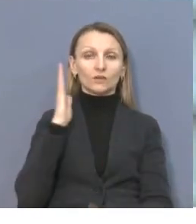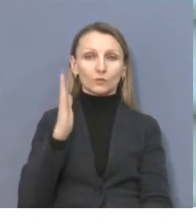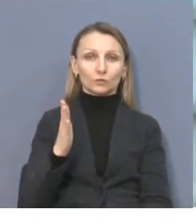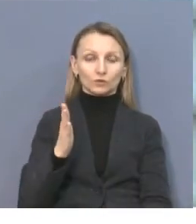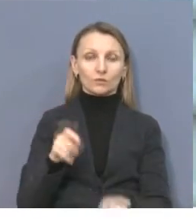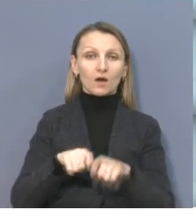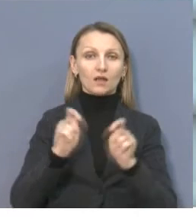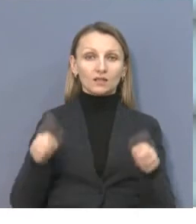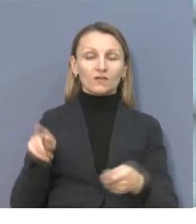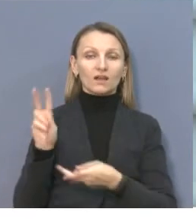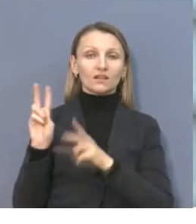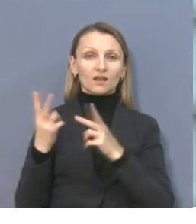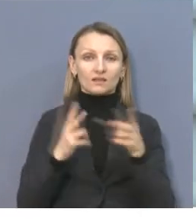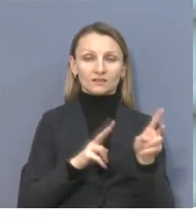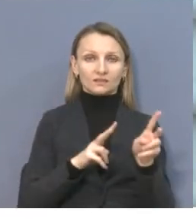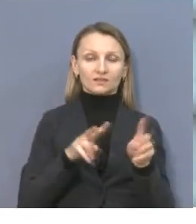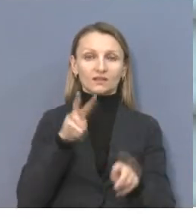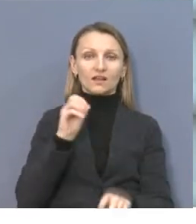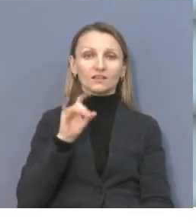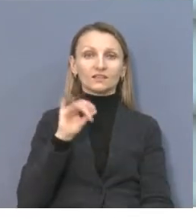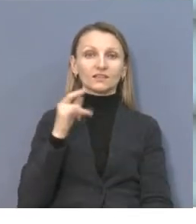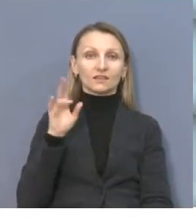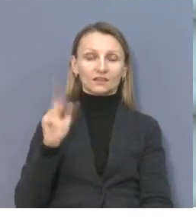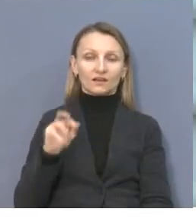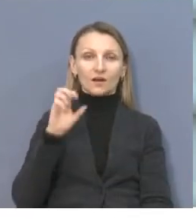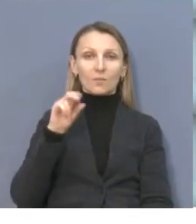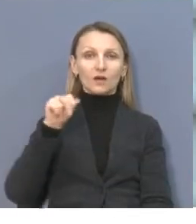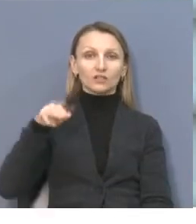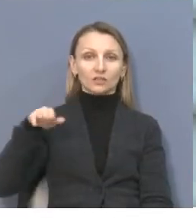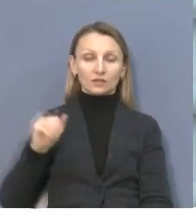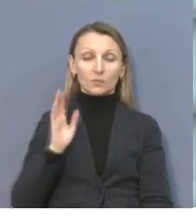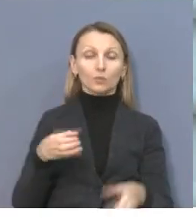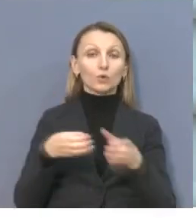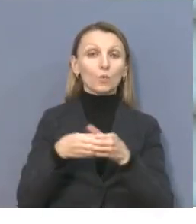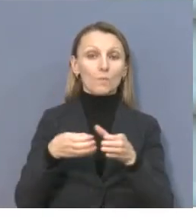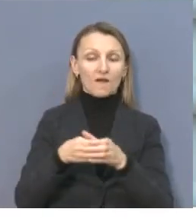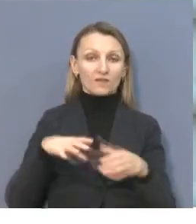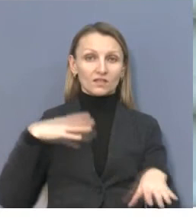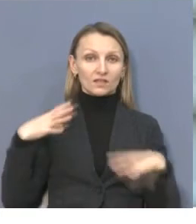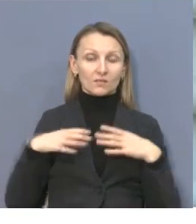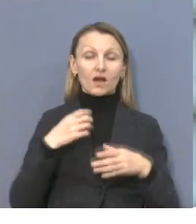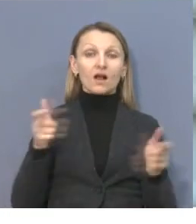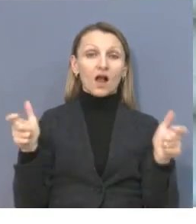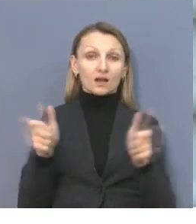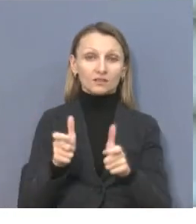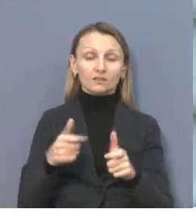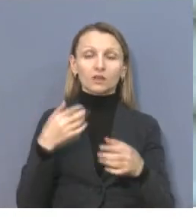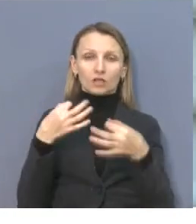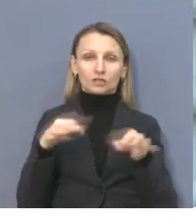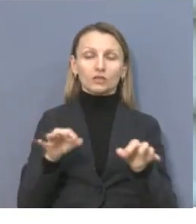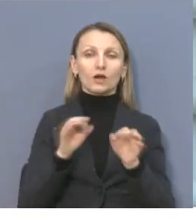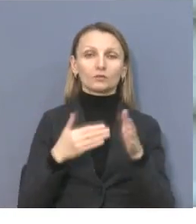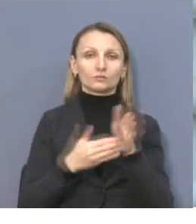танцы лезгинка бочата групповые занятия но так как карантин разрешается до 15 человек